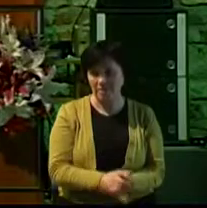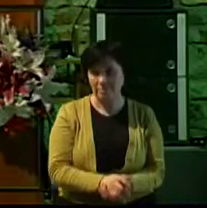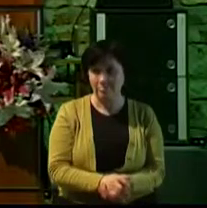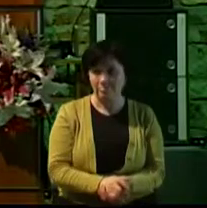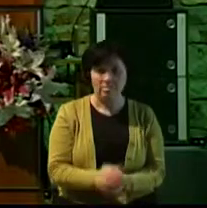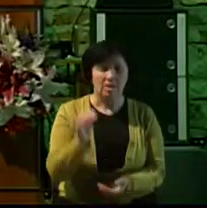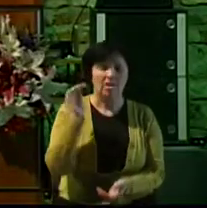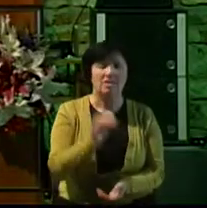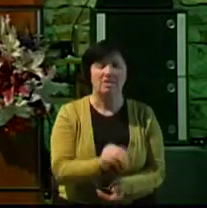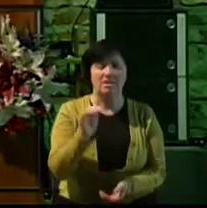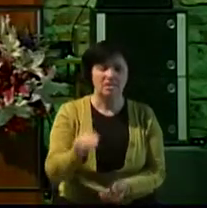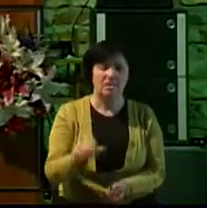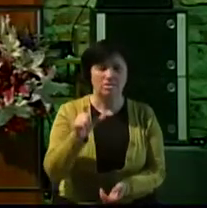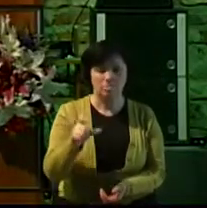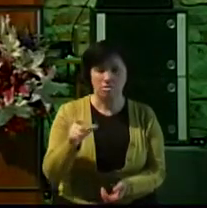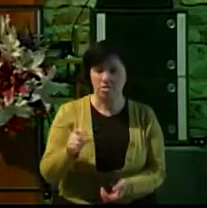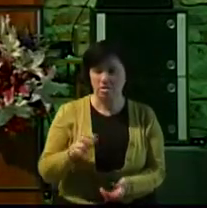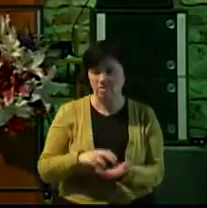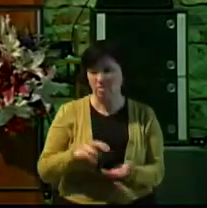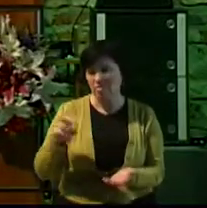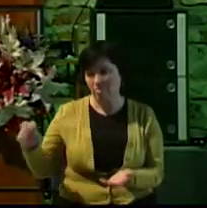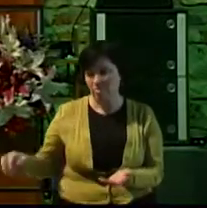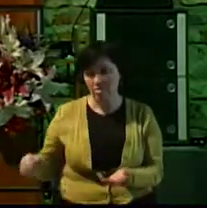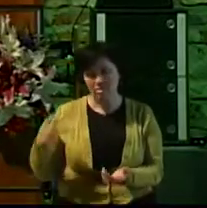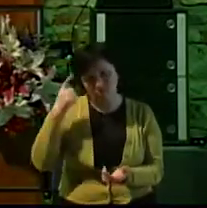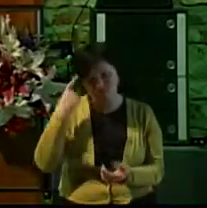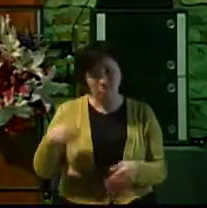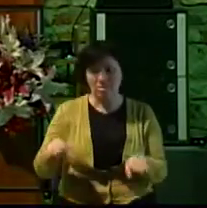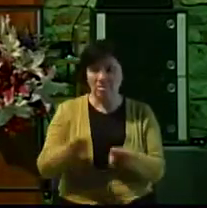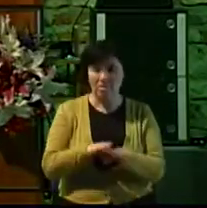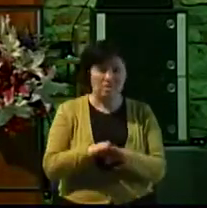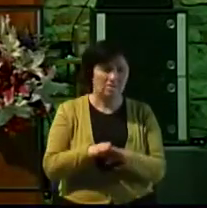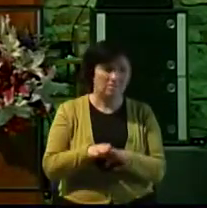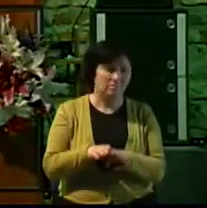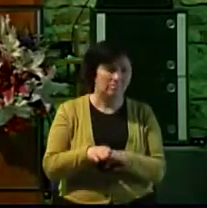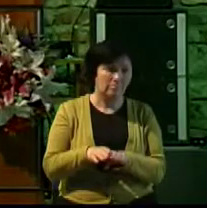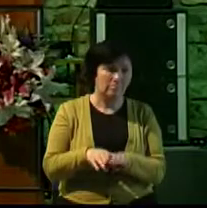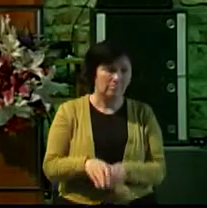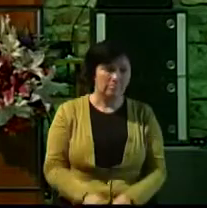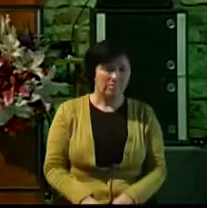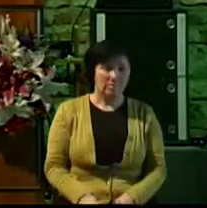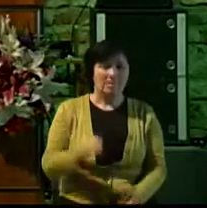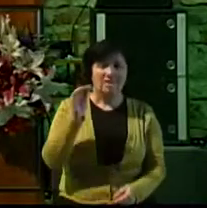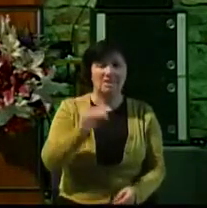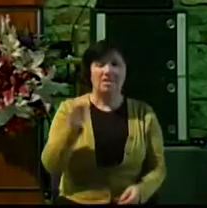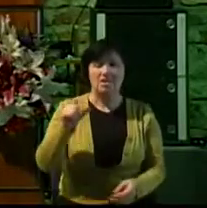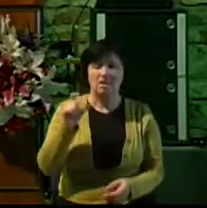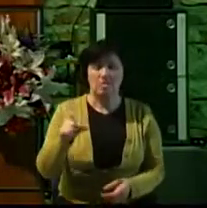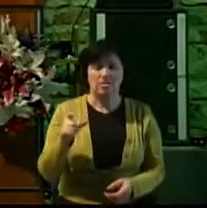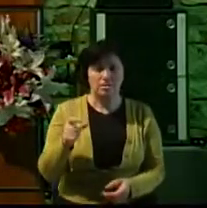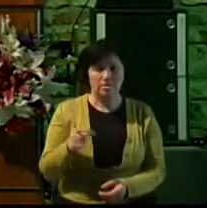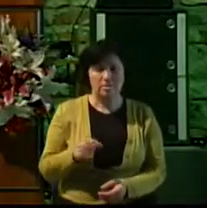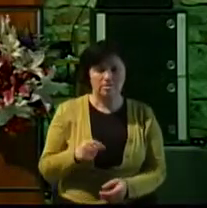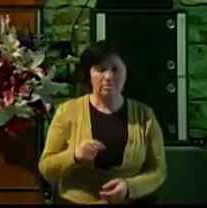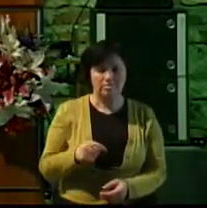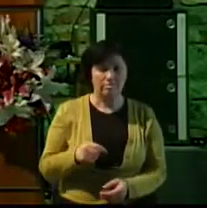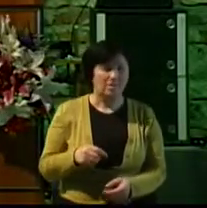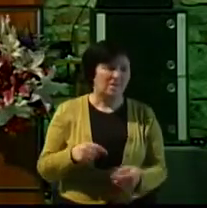соглашаются вместе просить о чем-то Отца Небесного во имя Иисуса